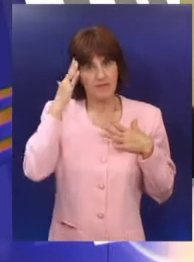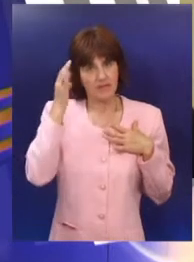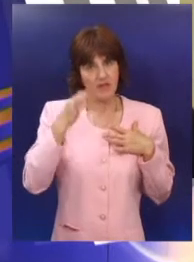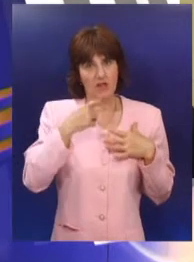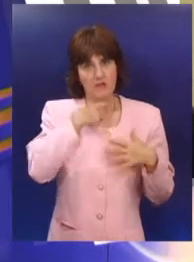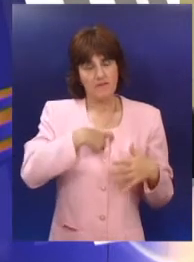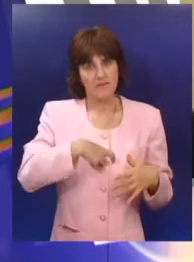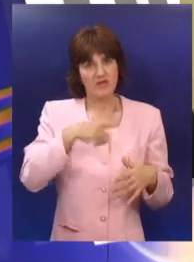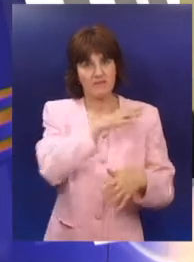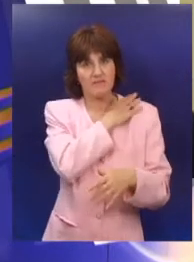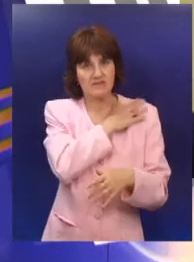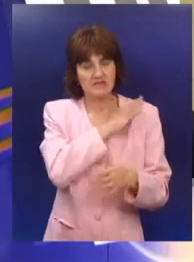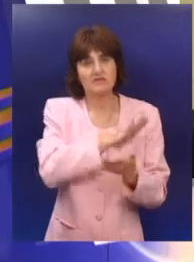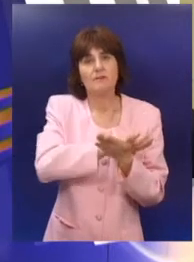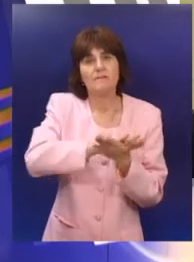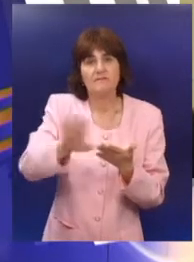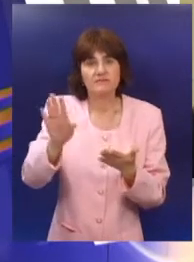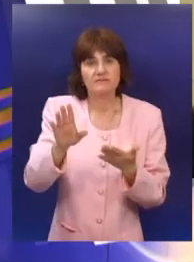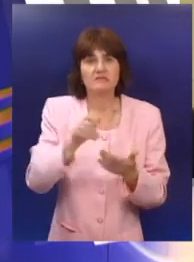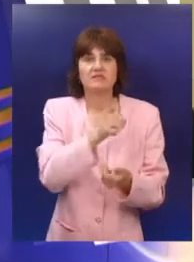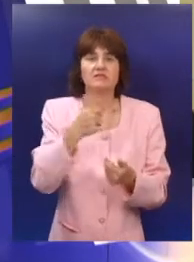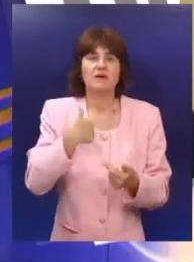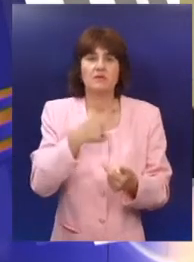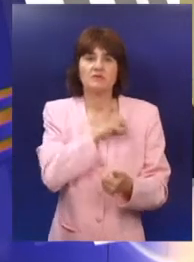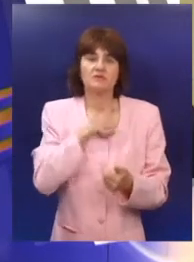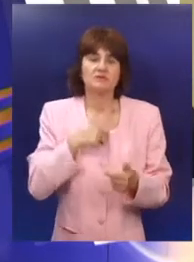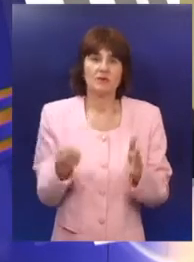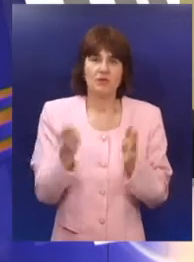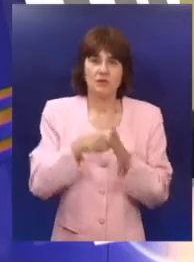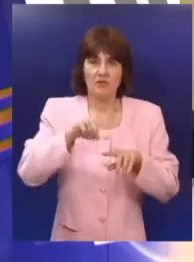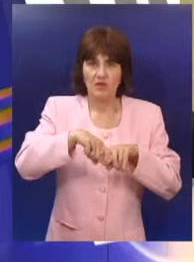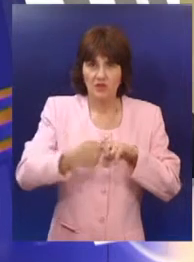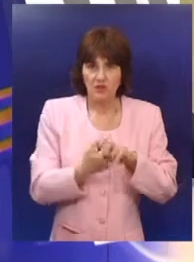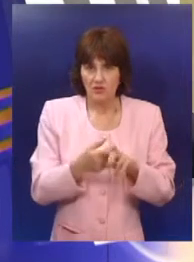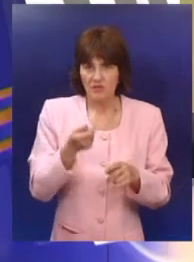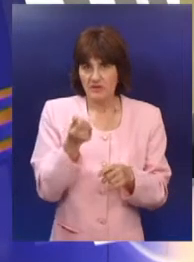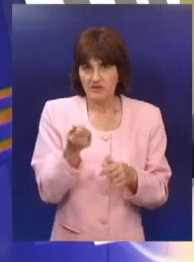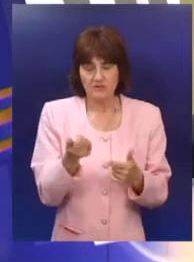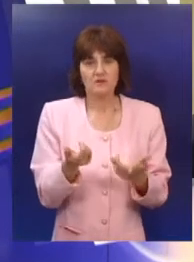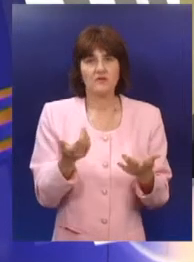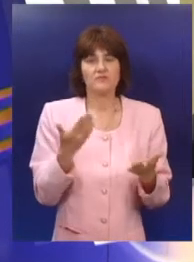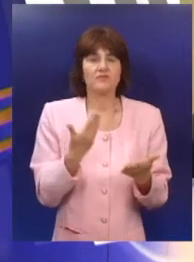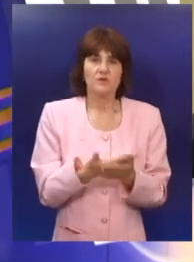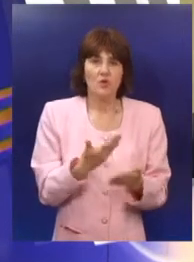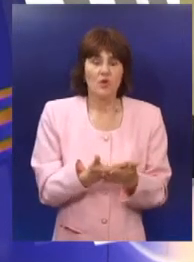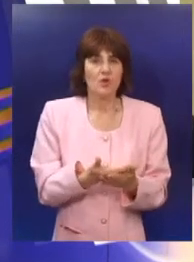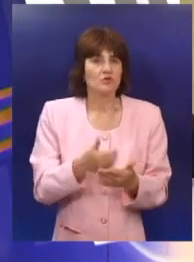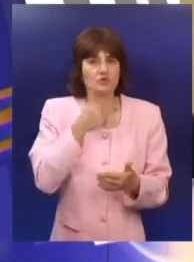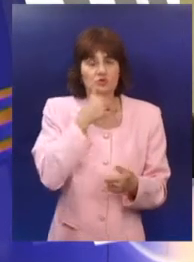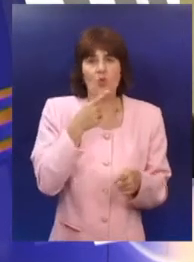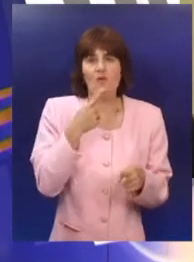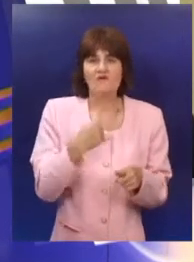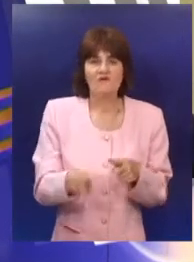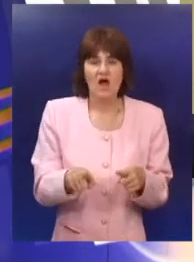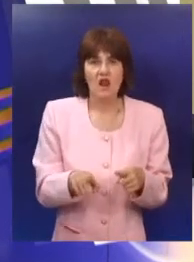svakom momentu doći i otkloniti sve te neophodne kvarove bez neophodnih visokih nekih financijskih troškova, jer mislimo da je to ono